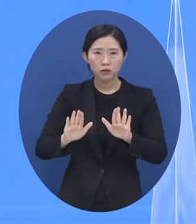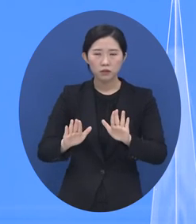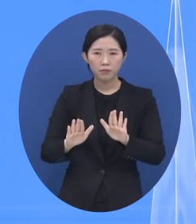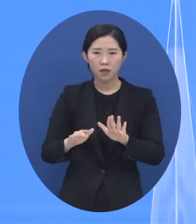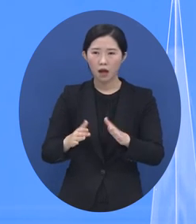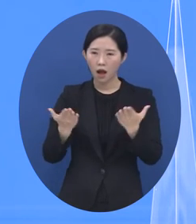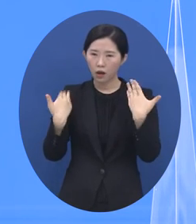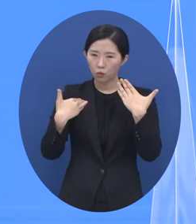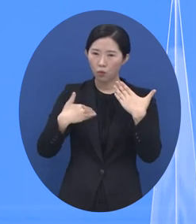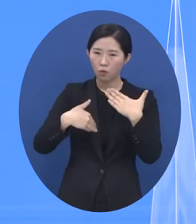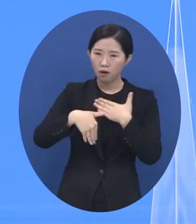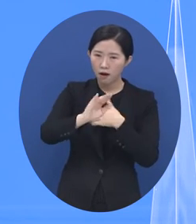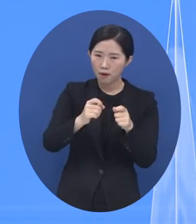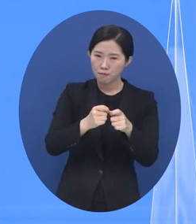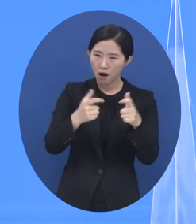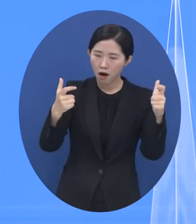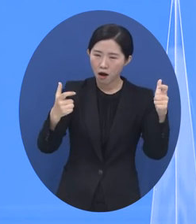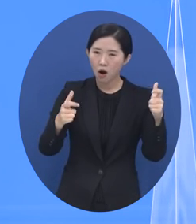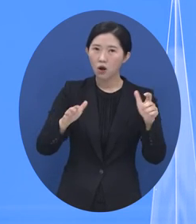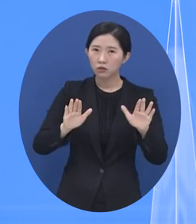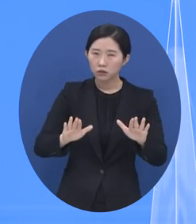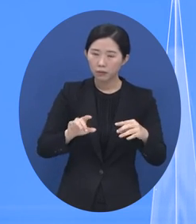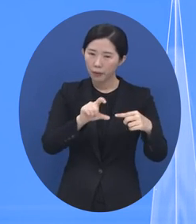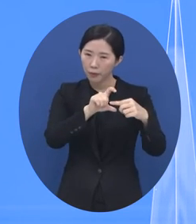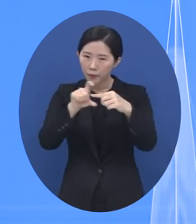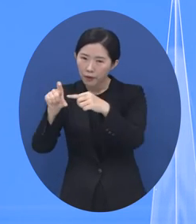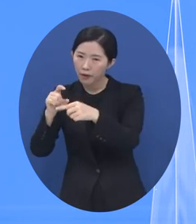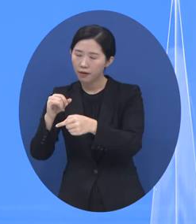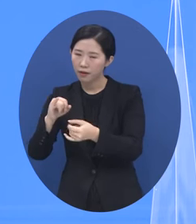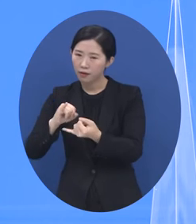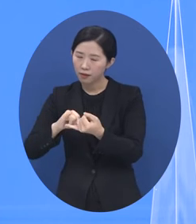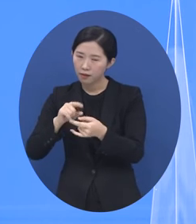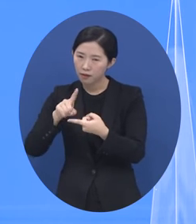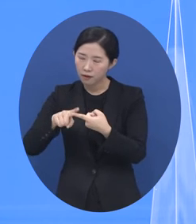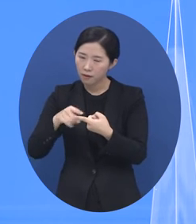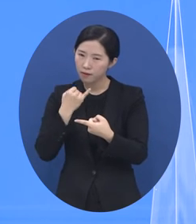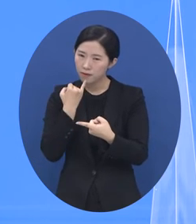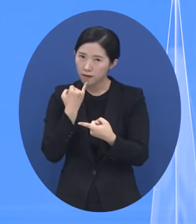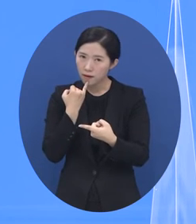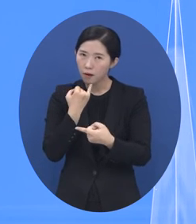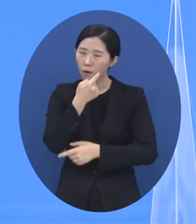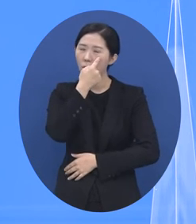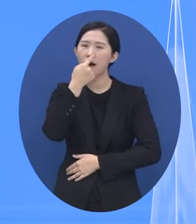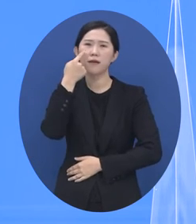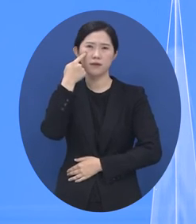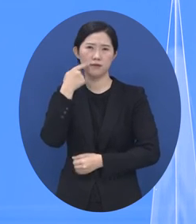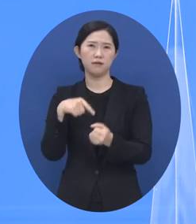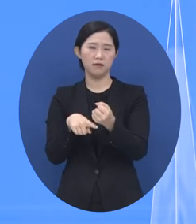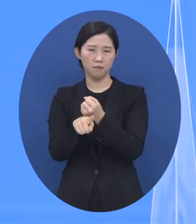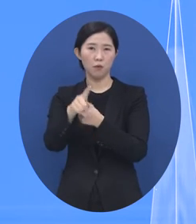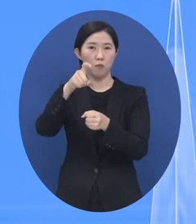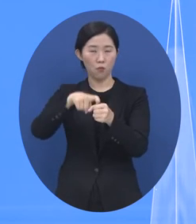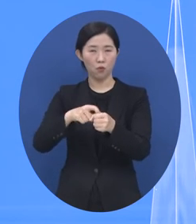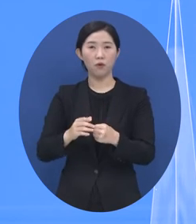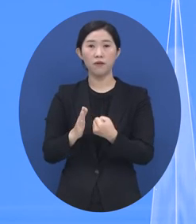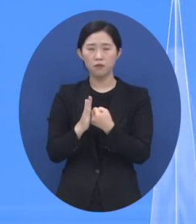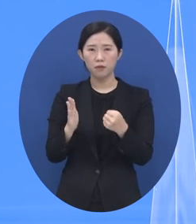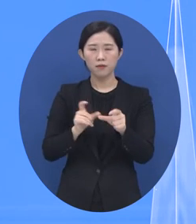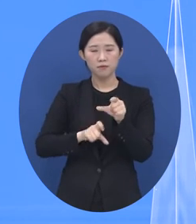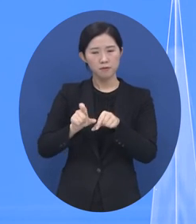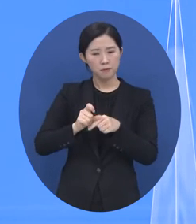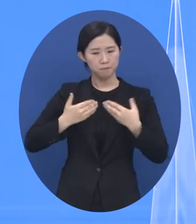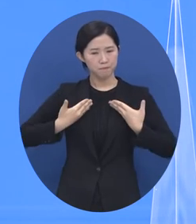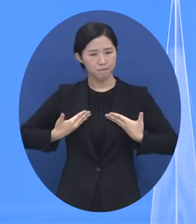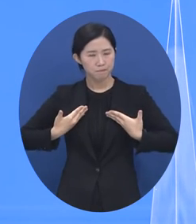조심스럽게 확인하며 대응하는 과정 속의 사건입니다. 따라서 그만큼 더 차분하고 신중해야